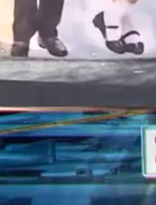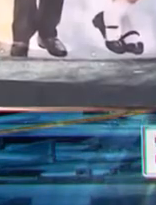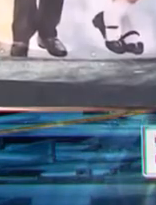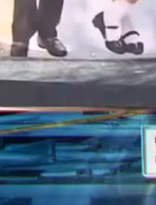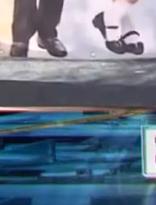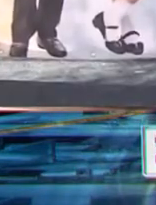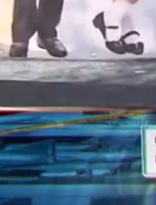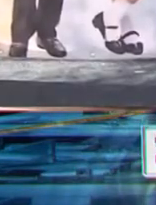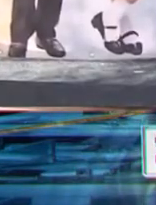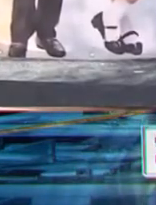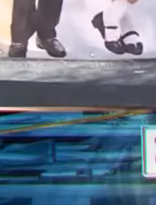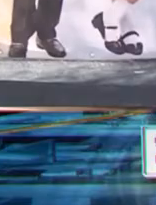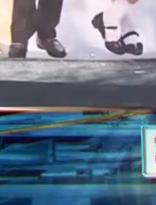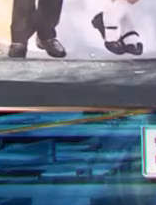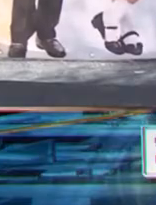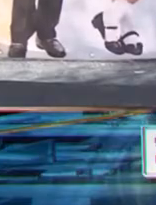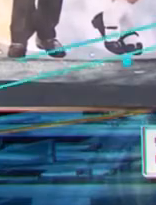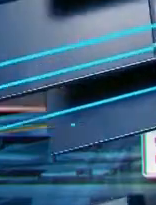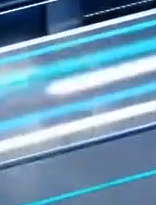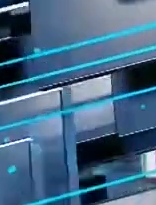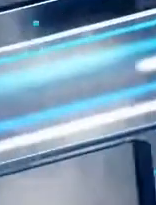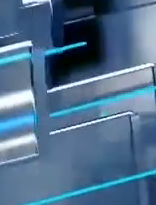брифингке барған бақ өкілдері куә болды.